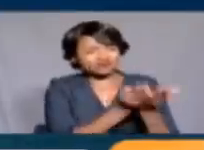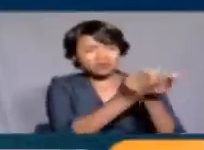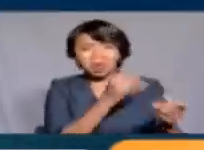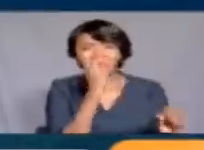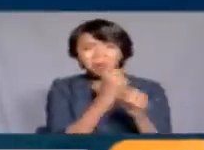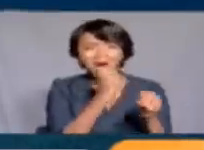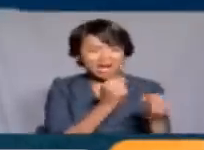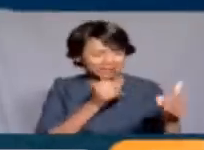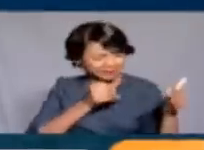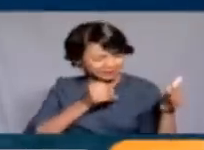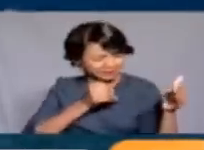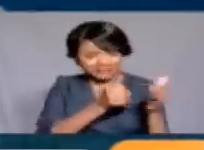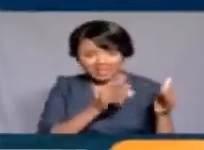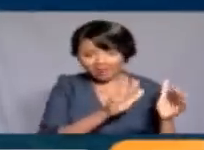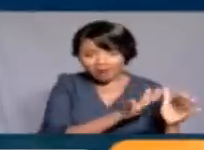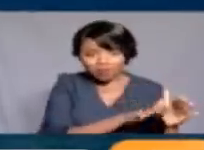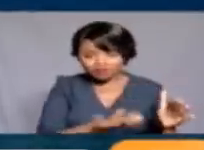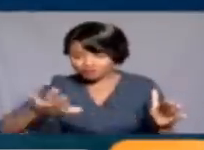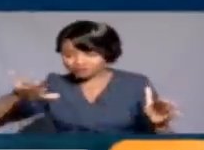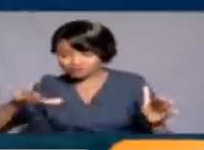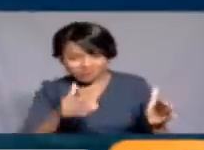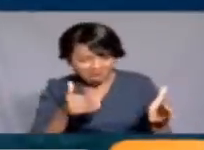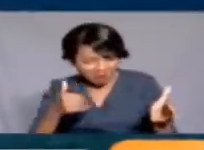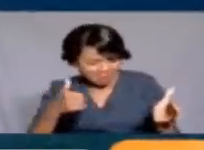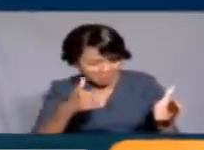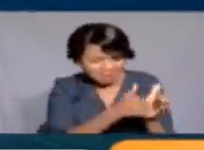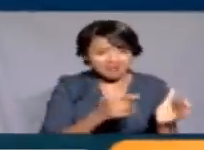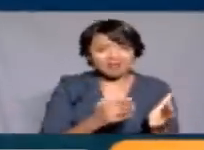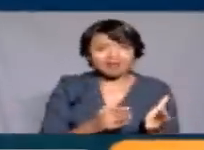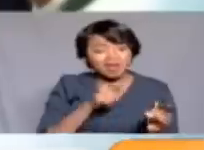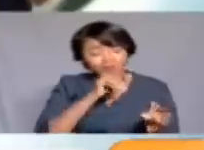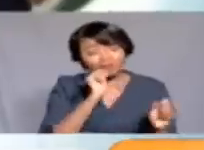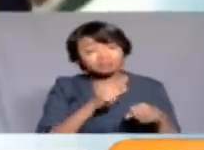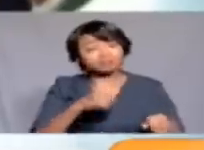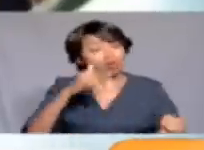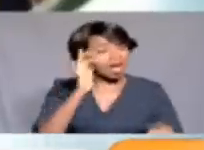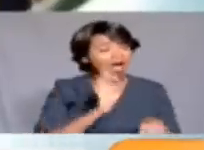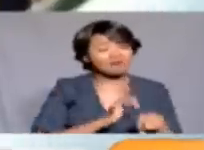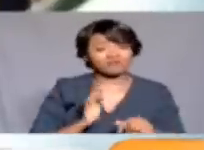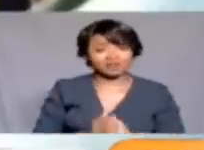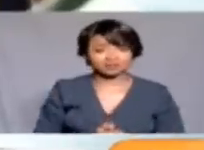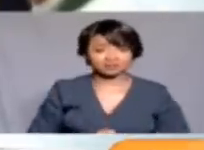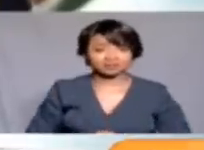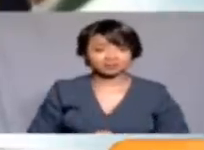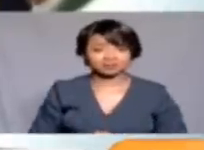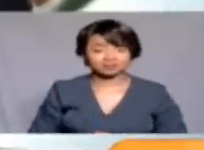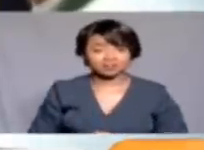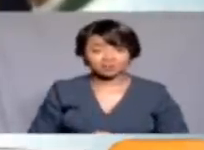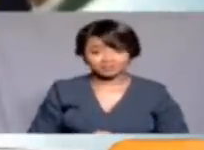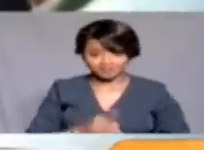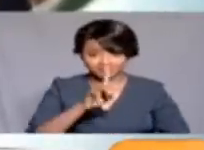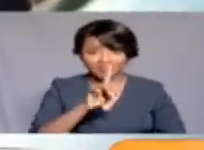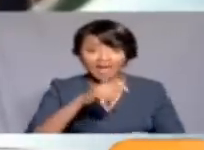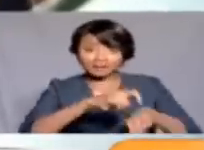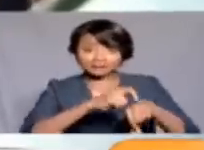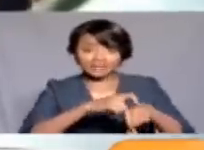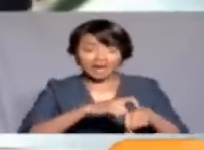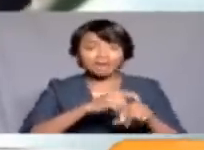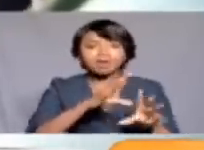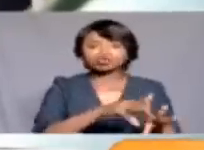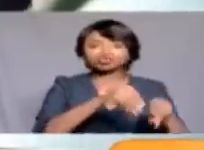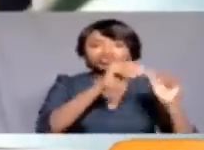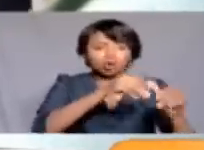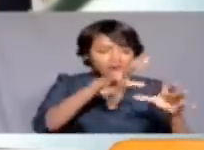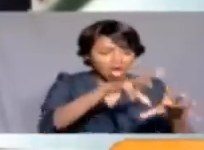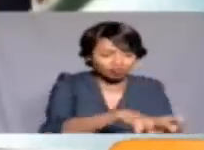very close to shore and is now threatening the health of the ocean. Huo mchanga unapotolewa pale chini,